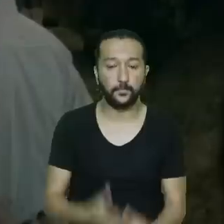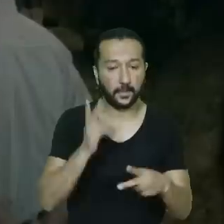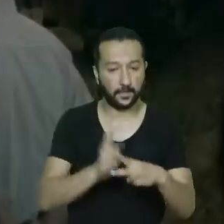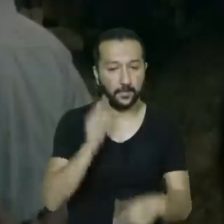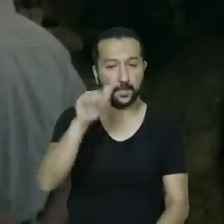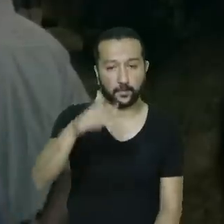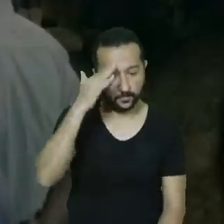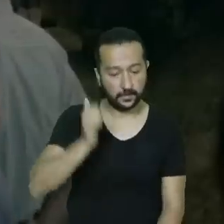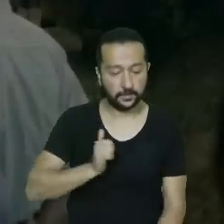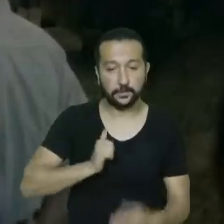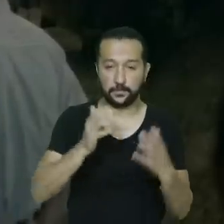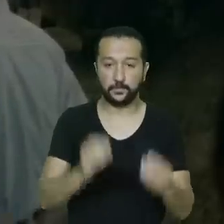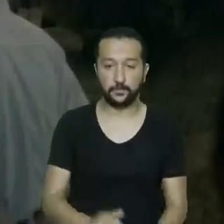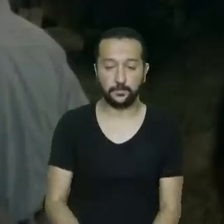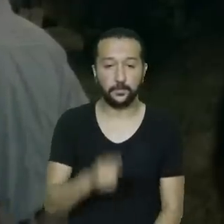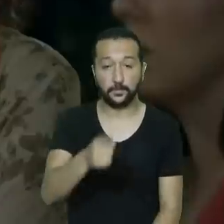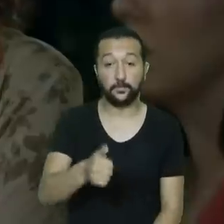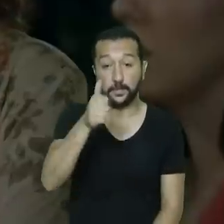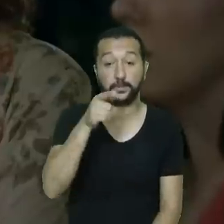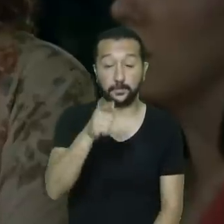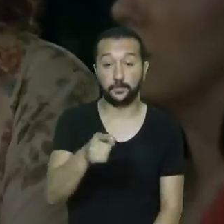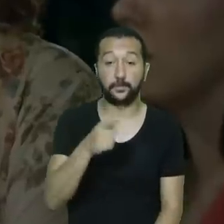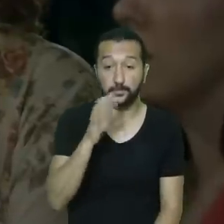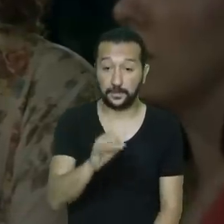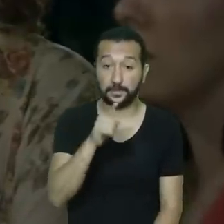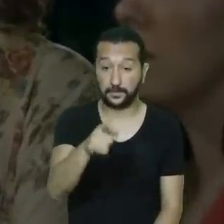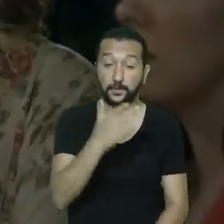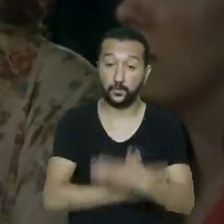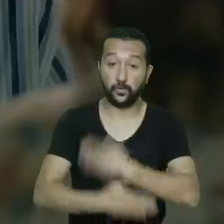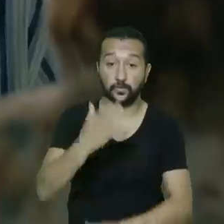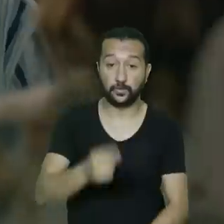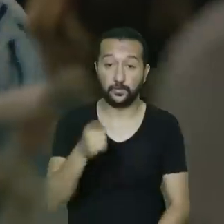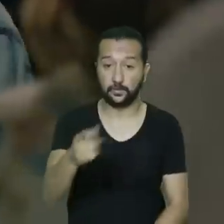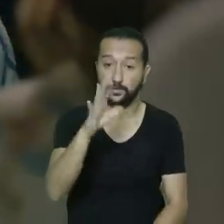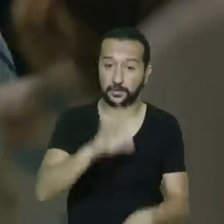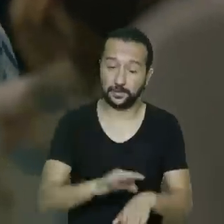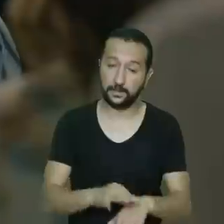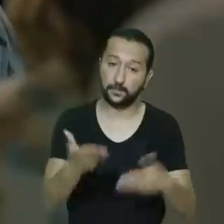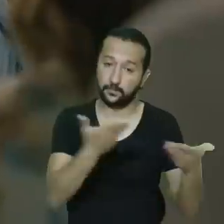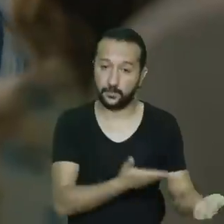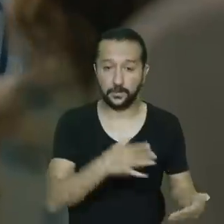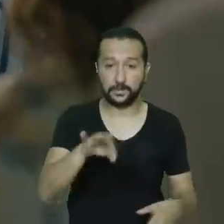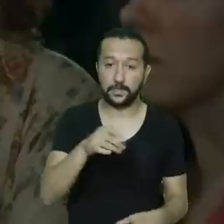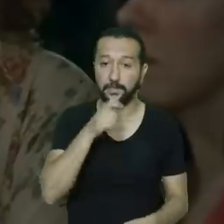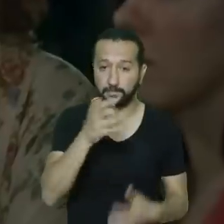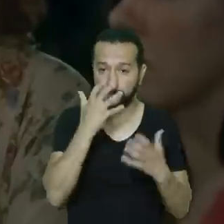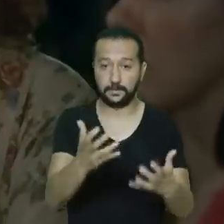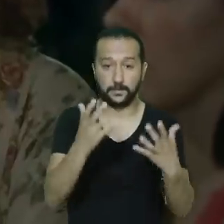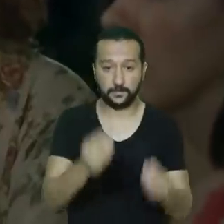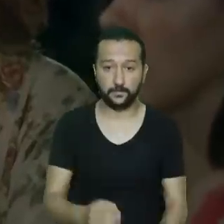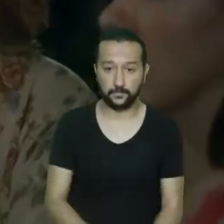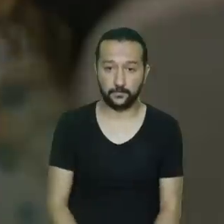Hemen geliyorum kumandanım. Başkanım, madem sizi de yoğurmuşlar, bir 5 dakika çay kahve ikram